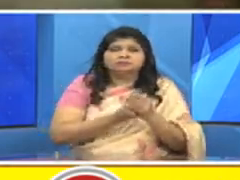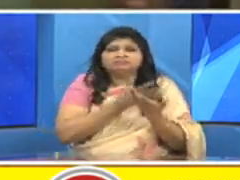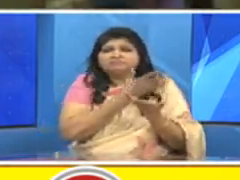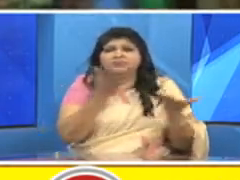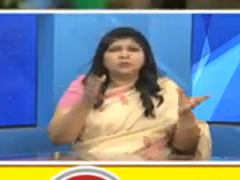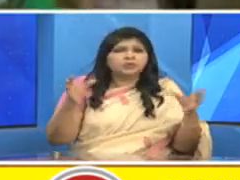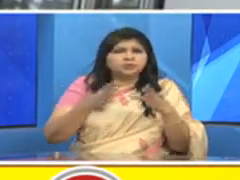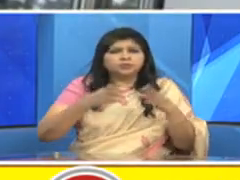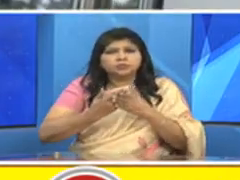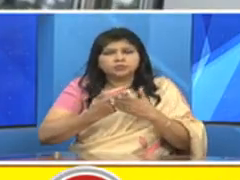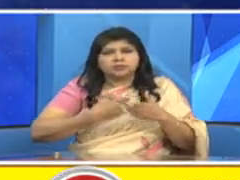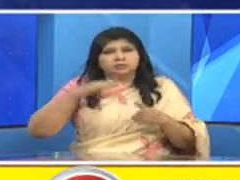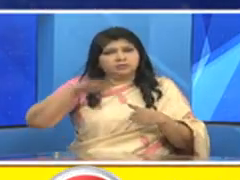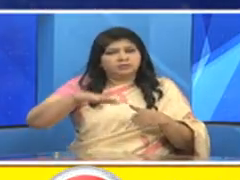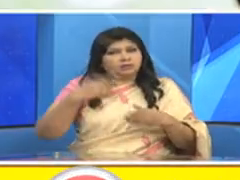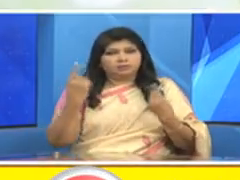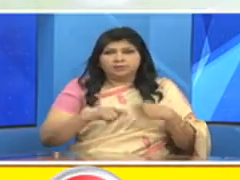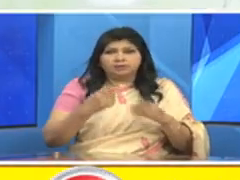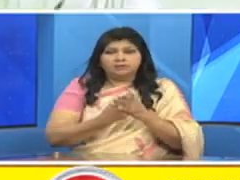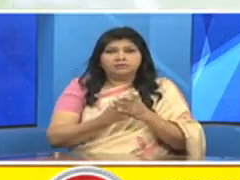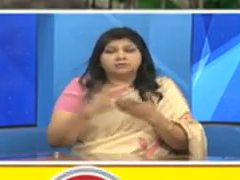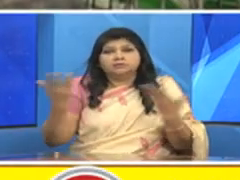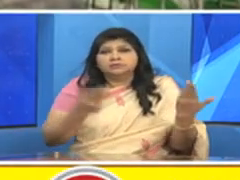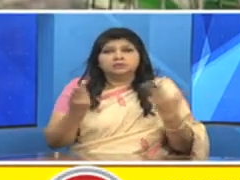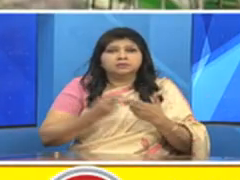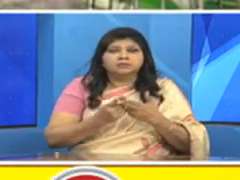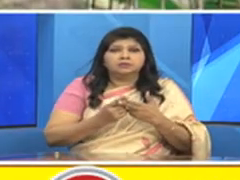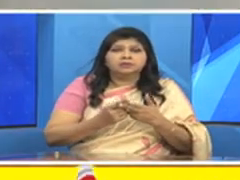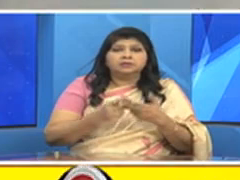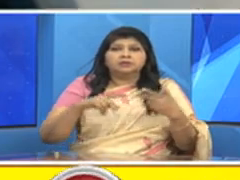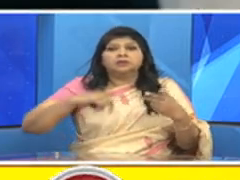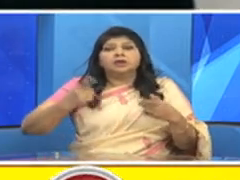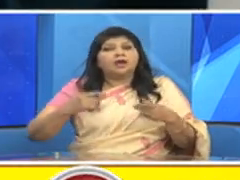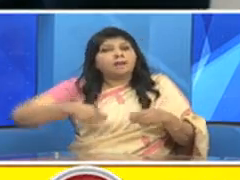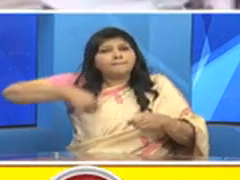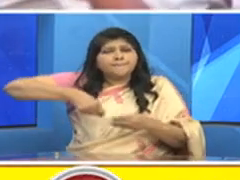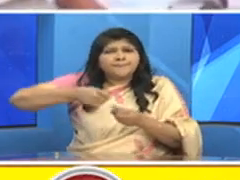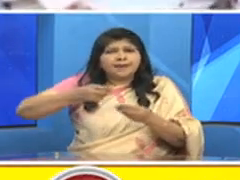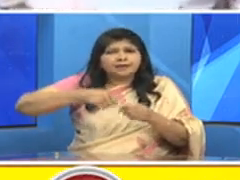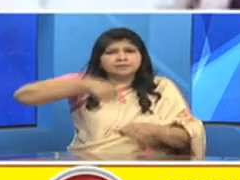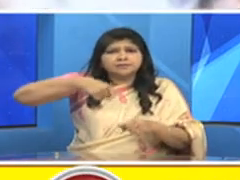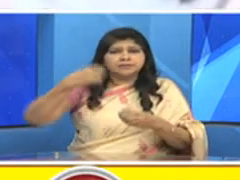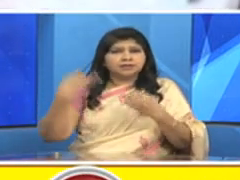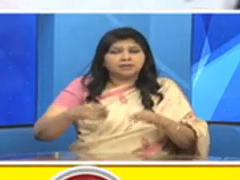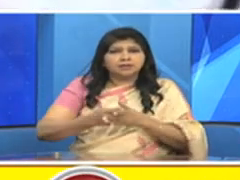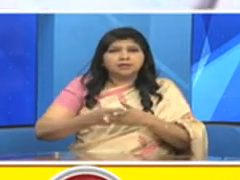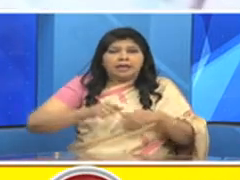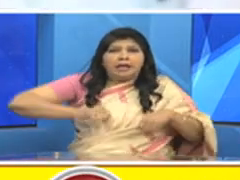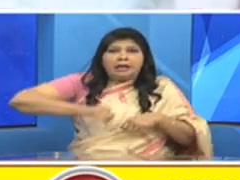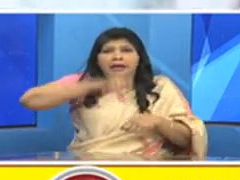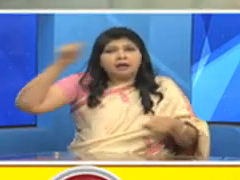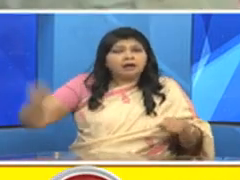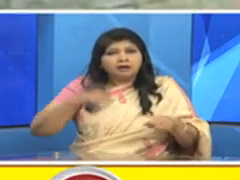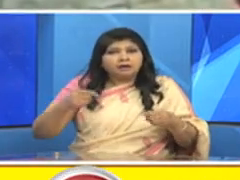कई छोटे छोटे संकल्प लिए होंगे, जैसे नो टू सिंगल यूज प्लास्टिक, खादी और लोकल खरीदने की बात